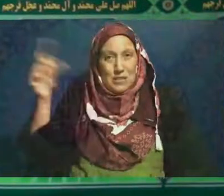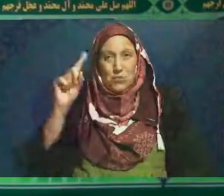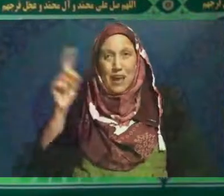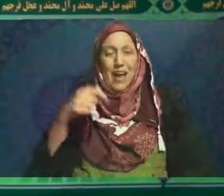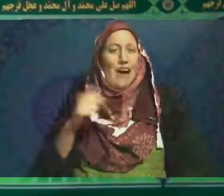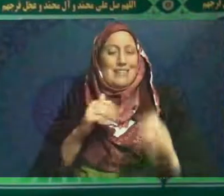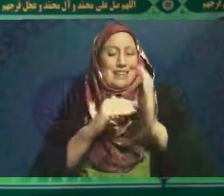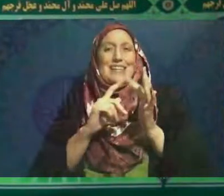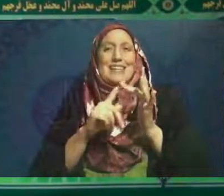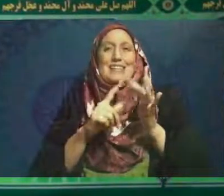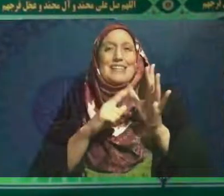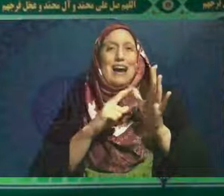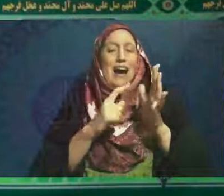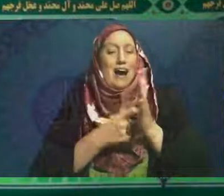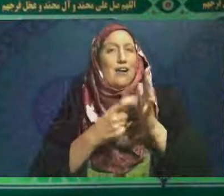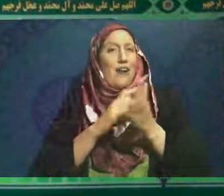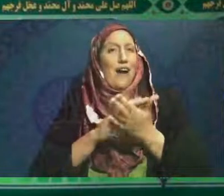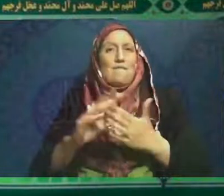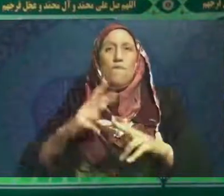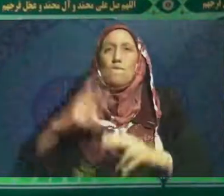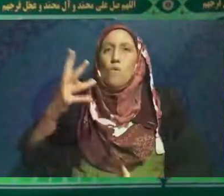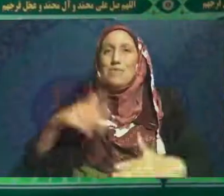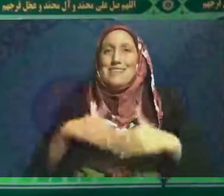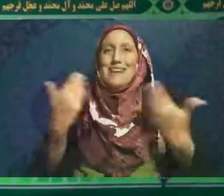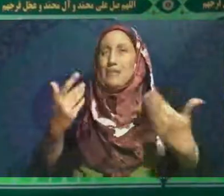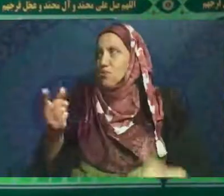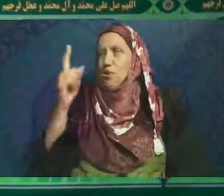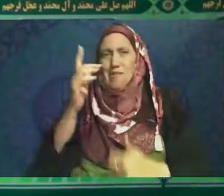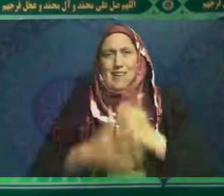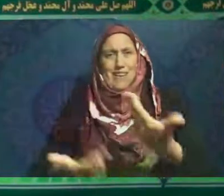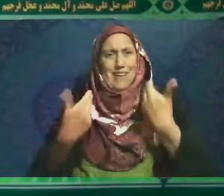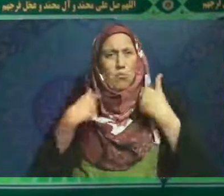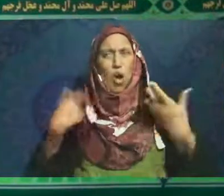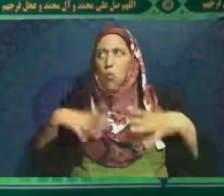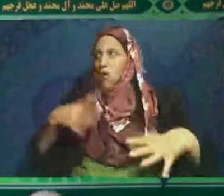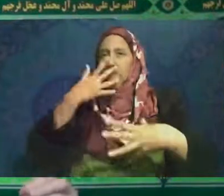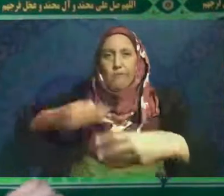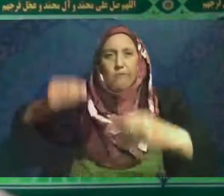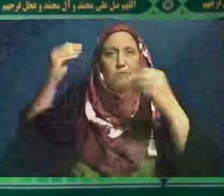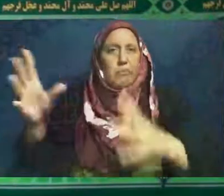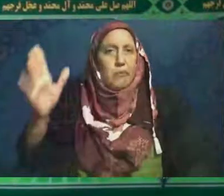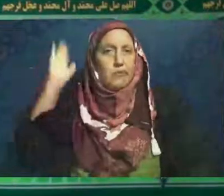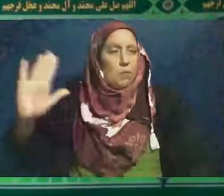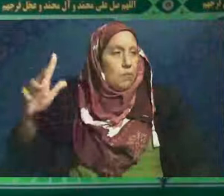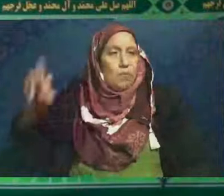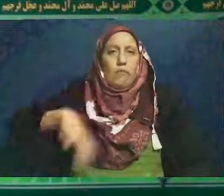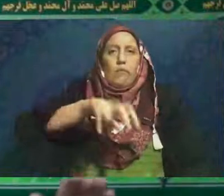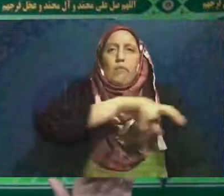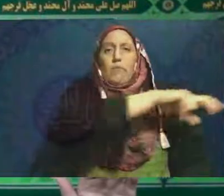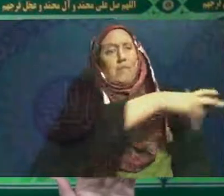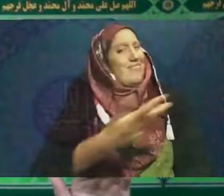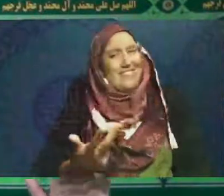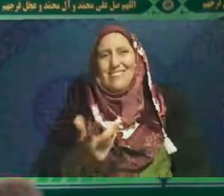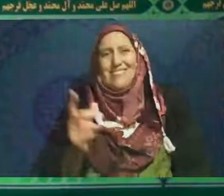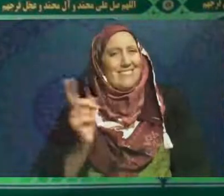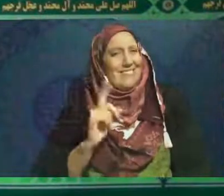Yeah. No, constantly, Imam Zain al-Abidin says, the Holy Prophet, إِلَى مَحَلِّ حِمَامِهِ, all the way to the